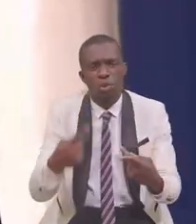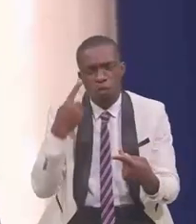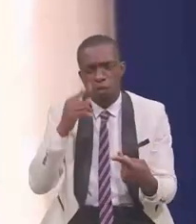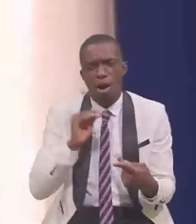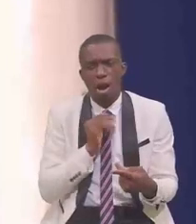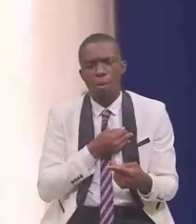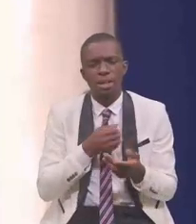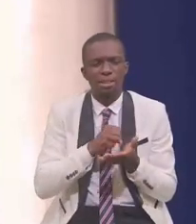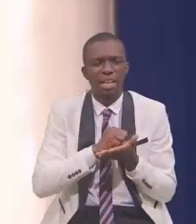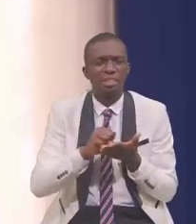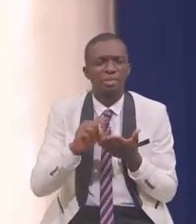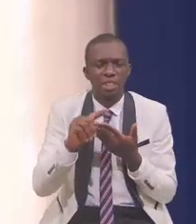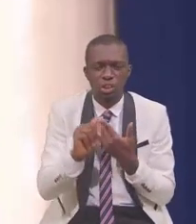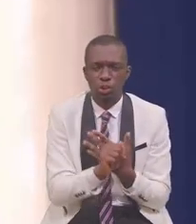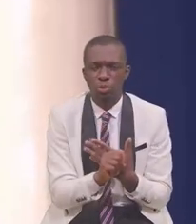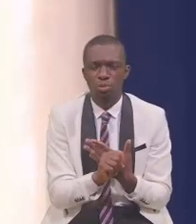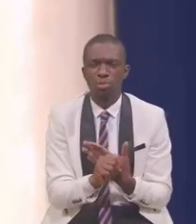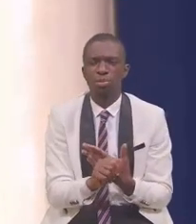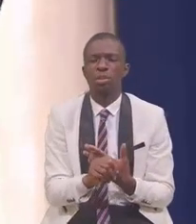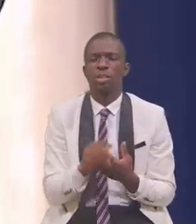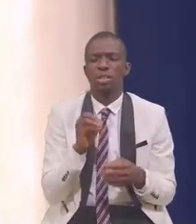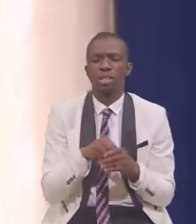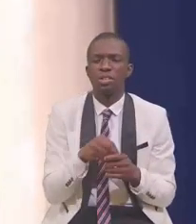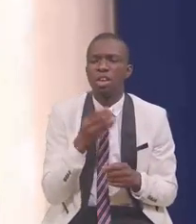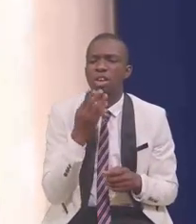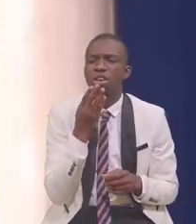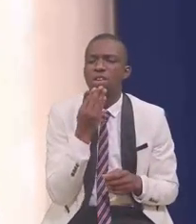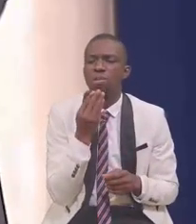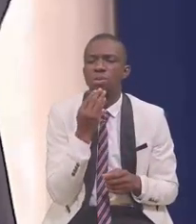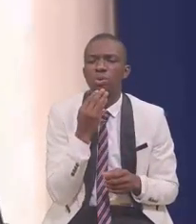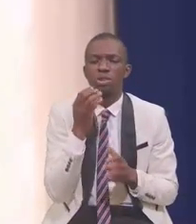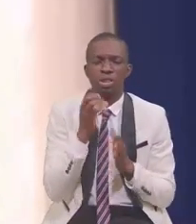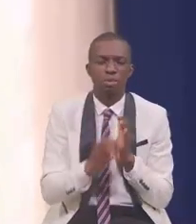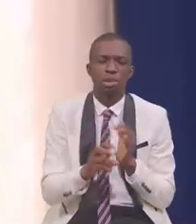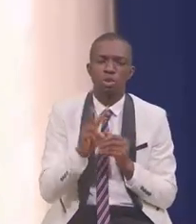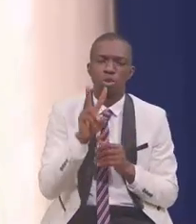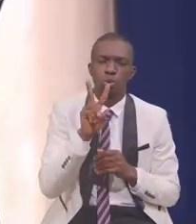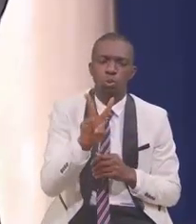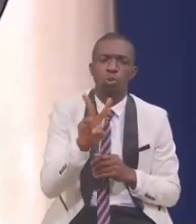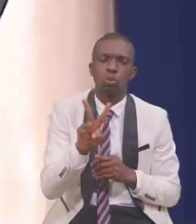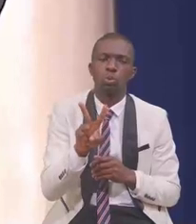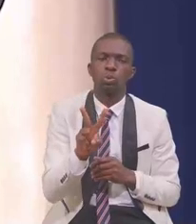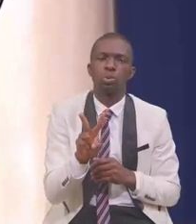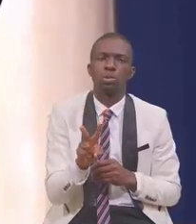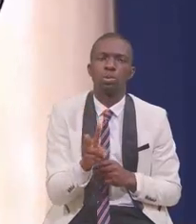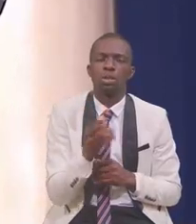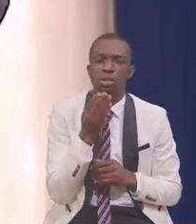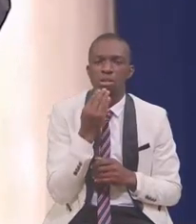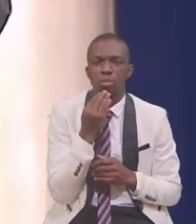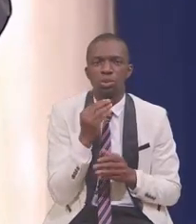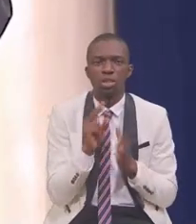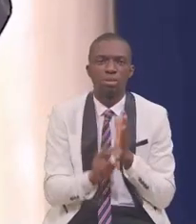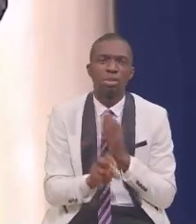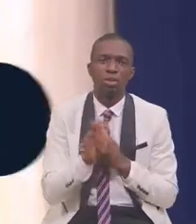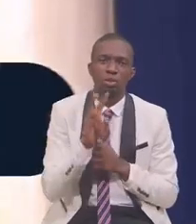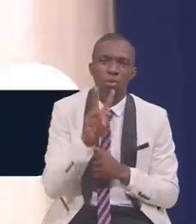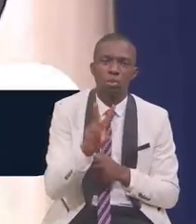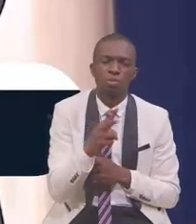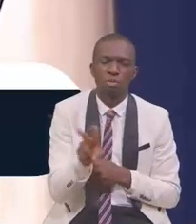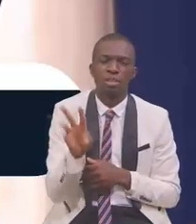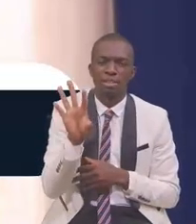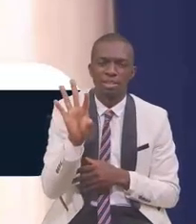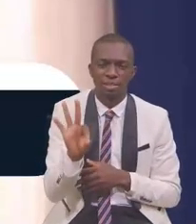Hébreux. Hébreux 2. Hébreux chapitre 2. Je lis le verset 9.